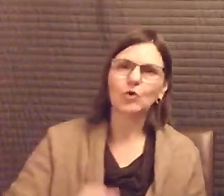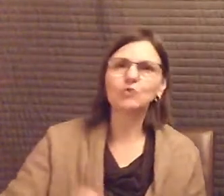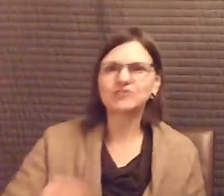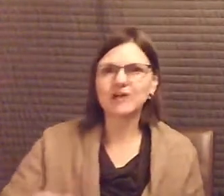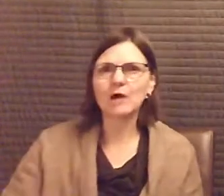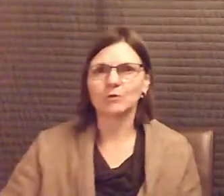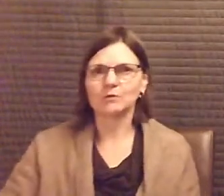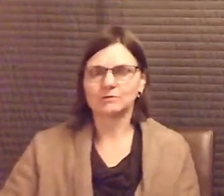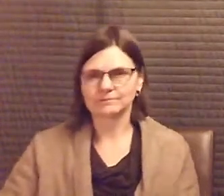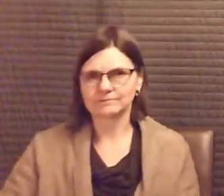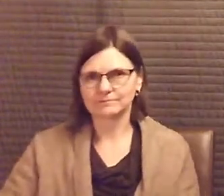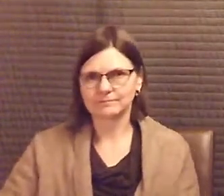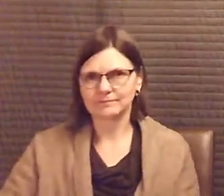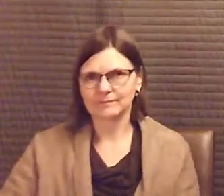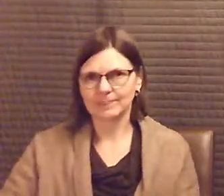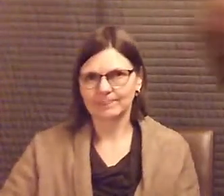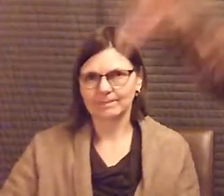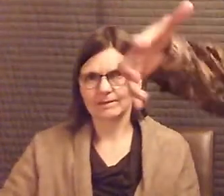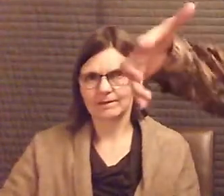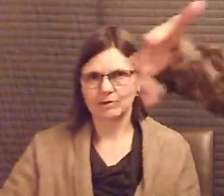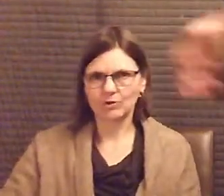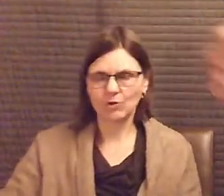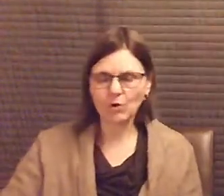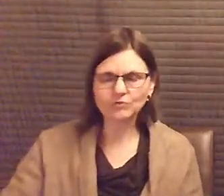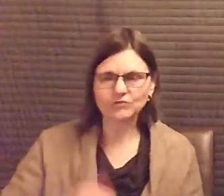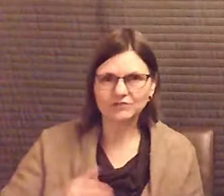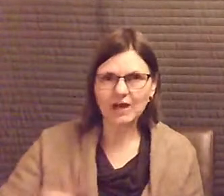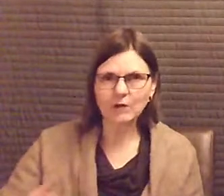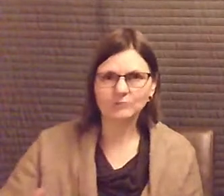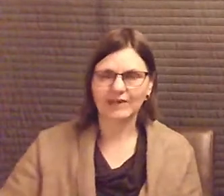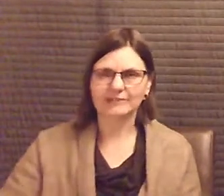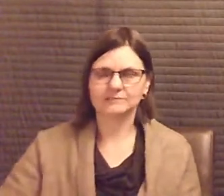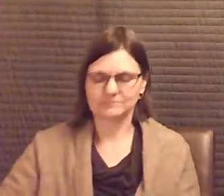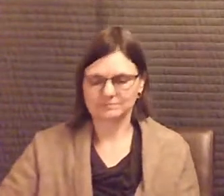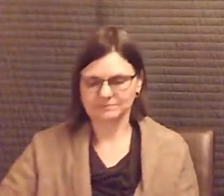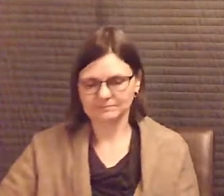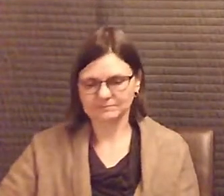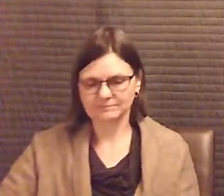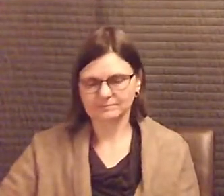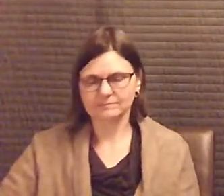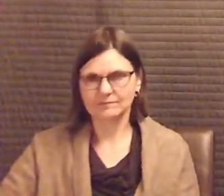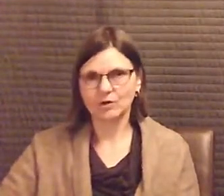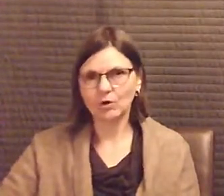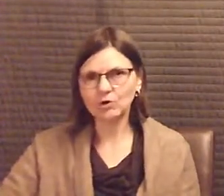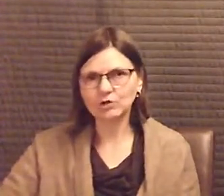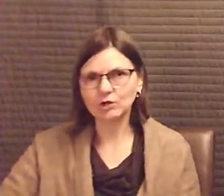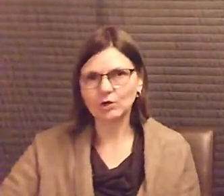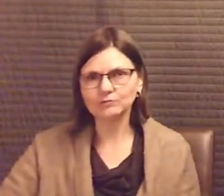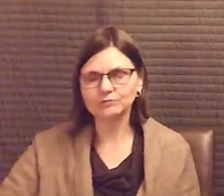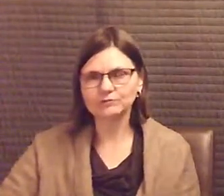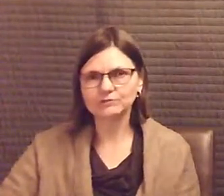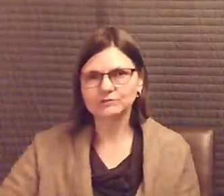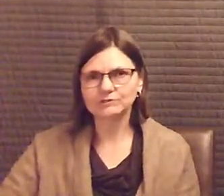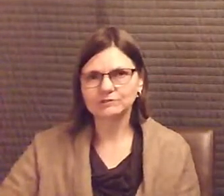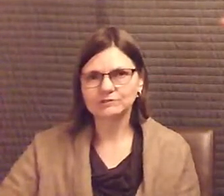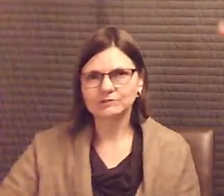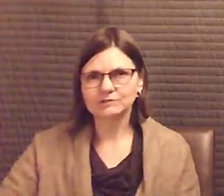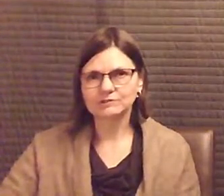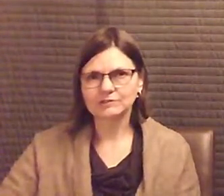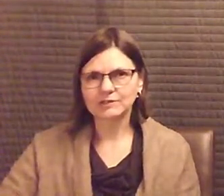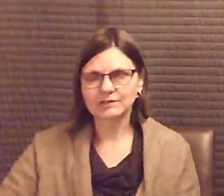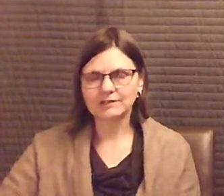bent ontrouw om fit for mass ontrouw zijn oom billy's ongeloof is een arm